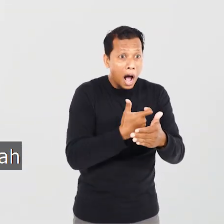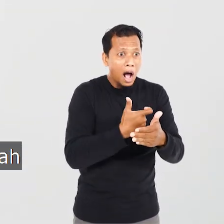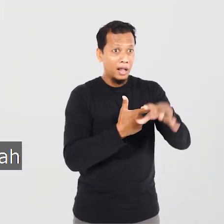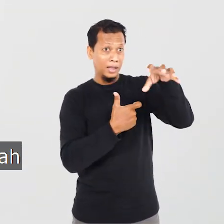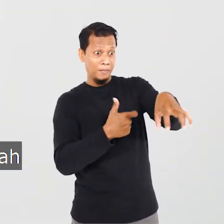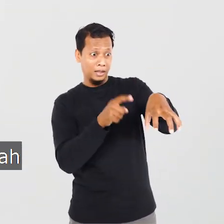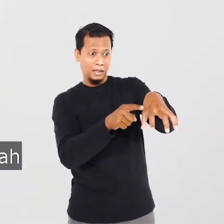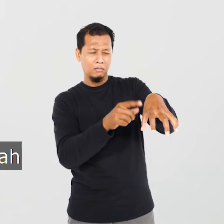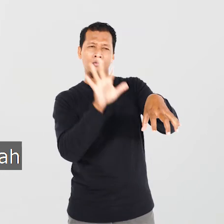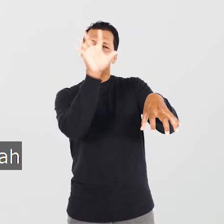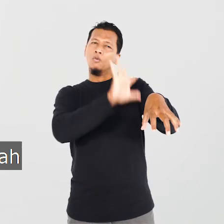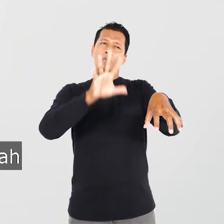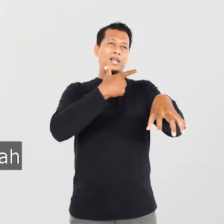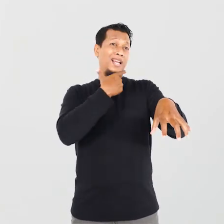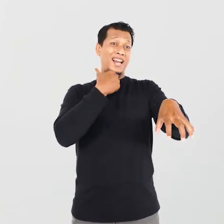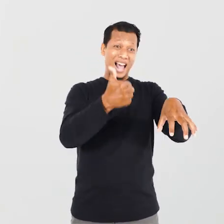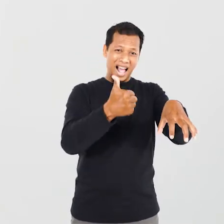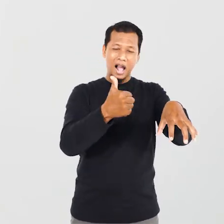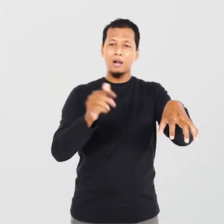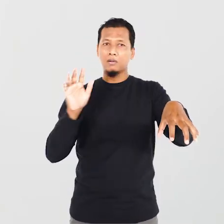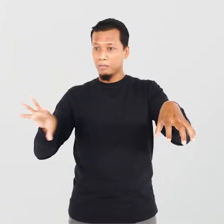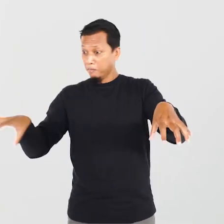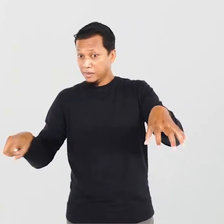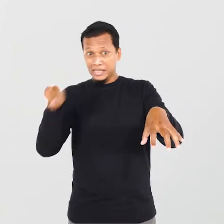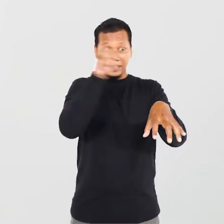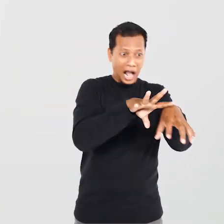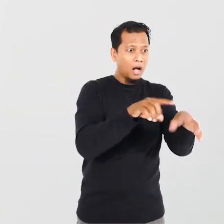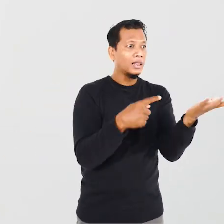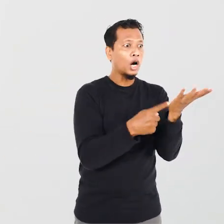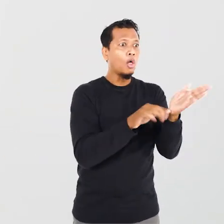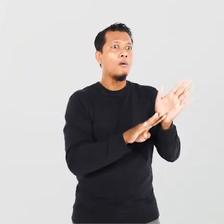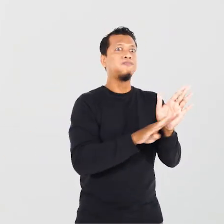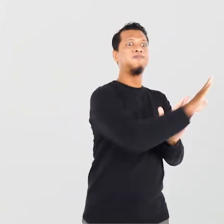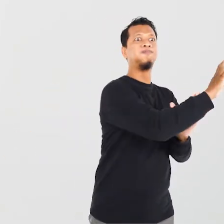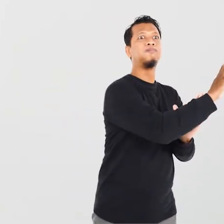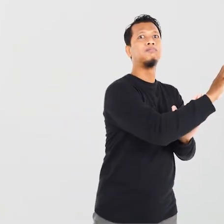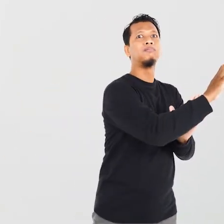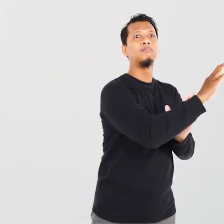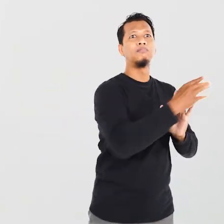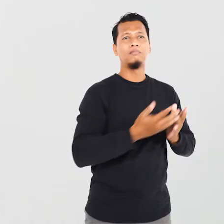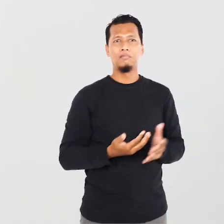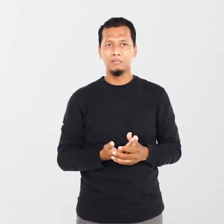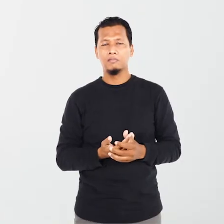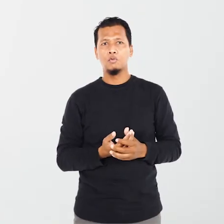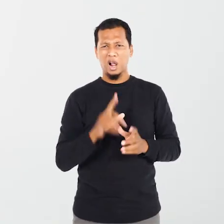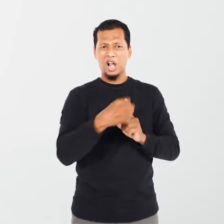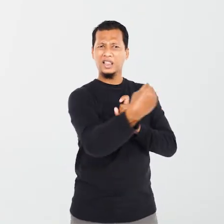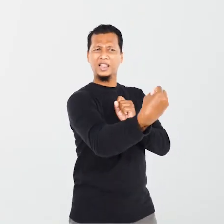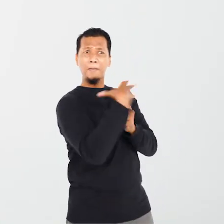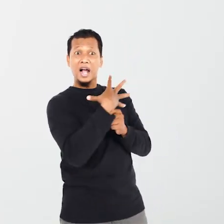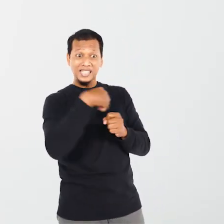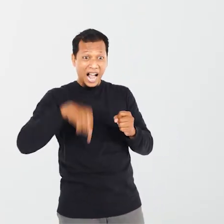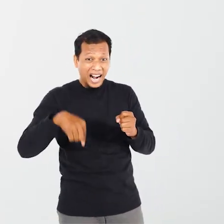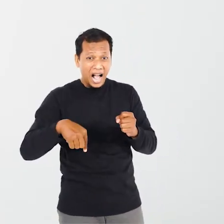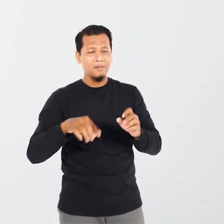can find these sorts of special places because of urbanization and our increasing digitization. Bisa